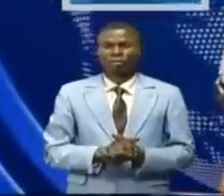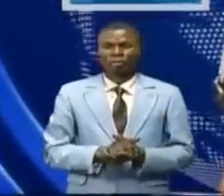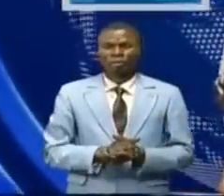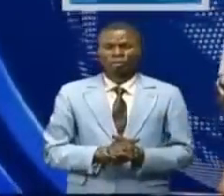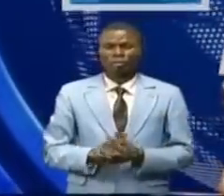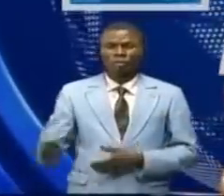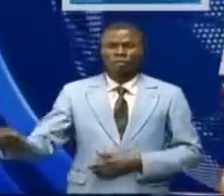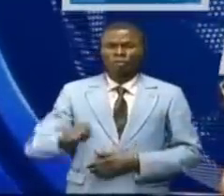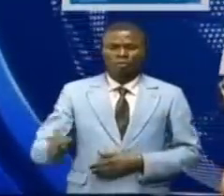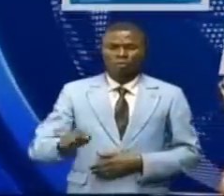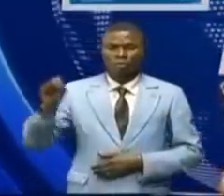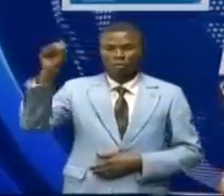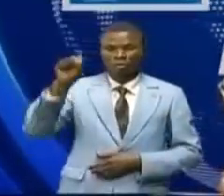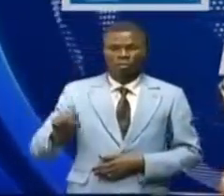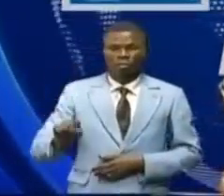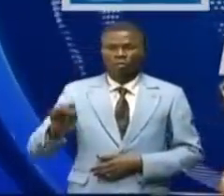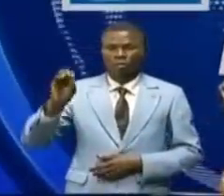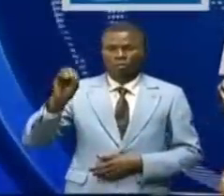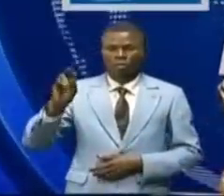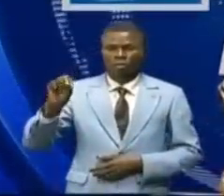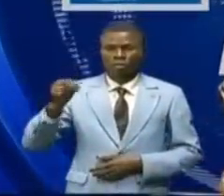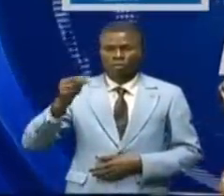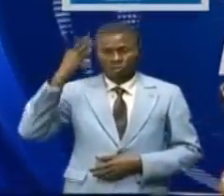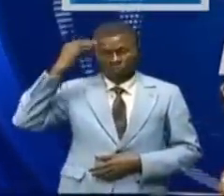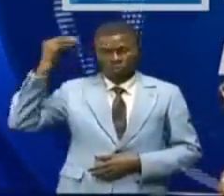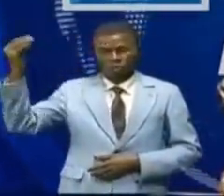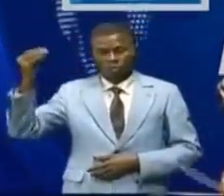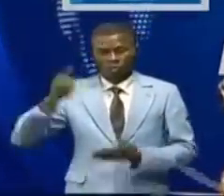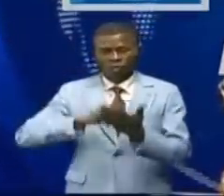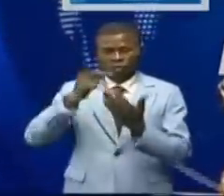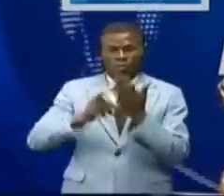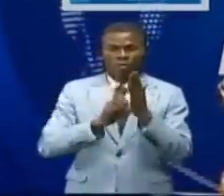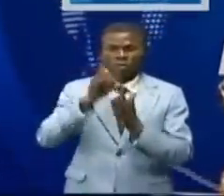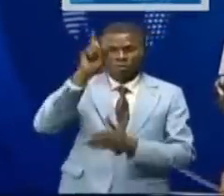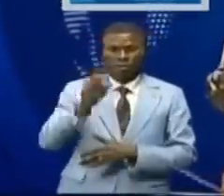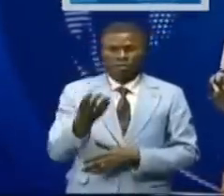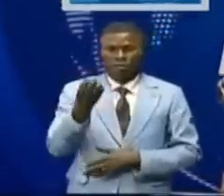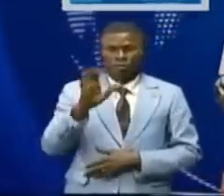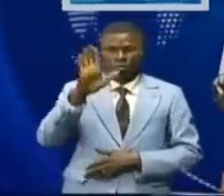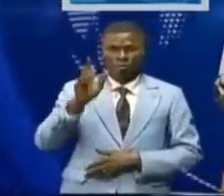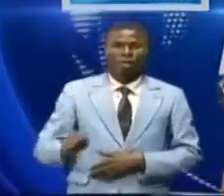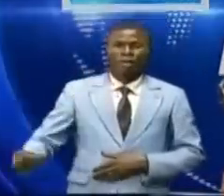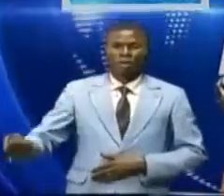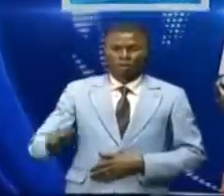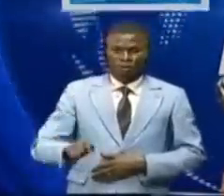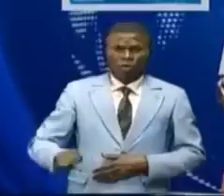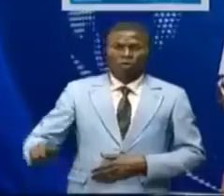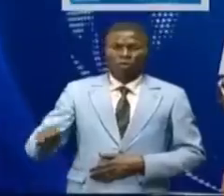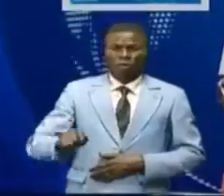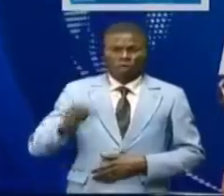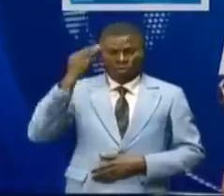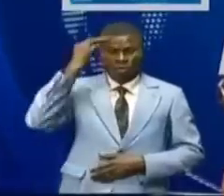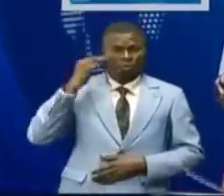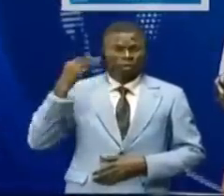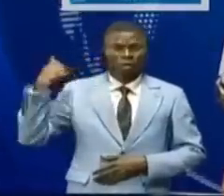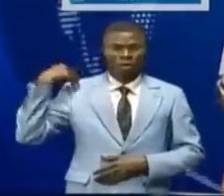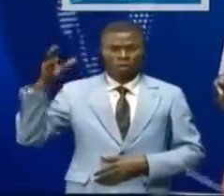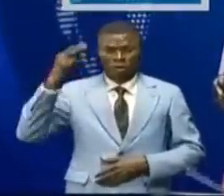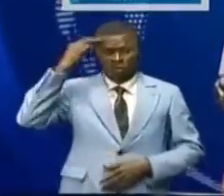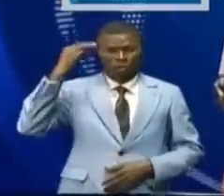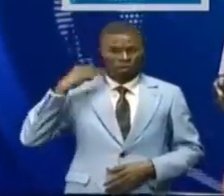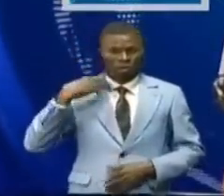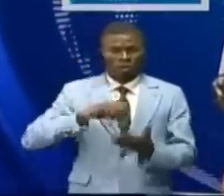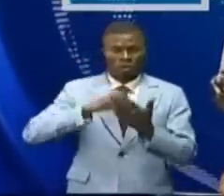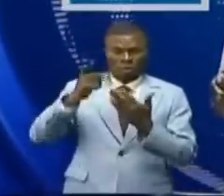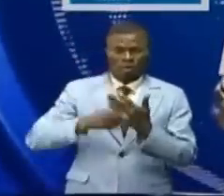Le territoire de Songololo retrouve de l'espoir grâce au programme de développement de 145 territoires. La ministre d'État, ministre du